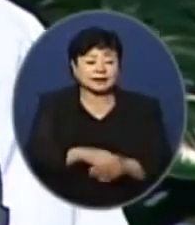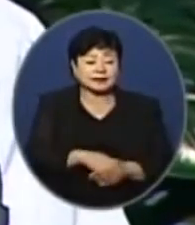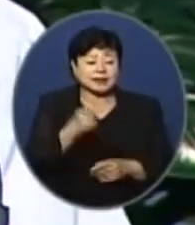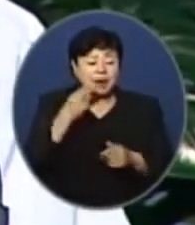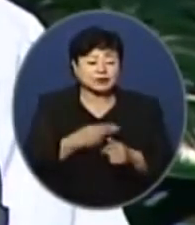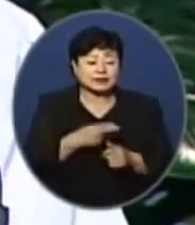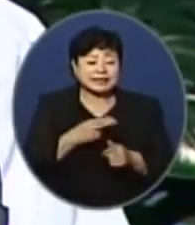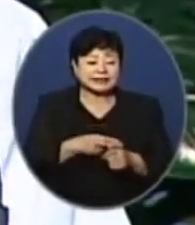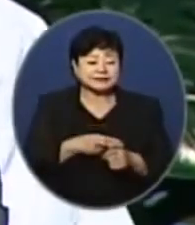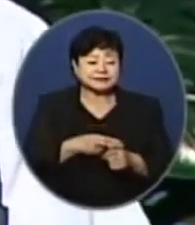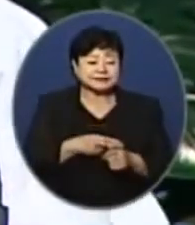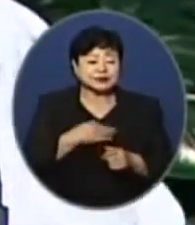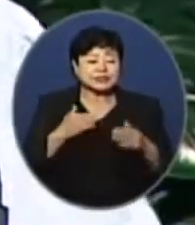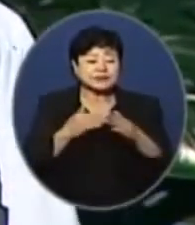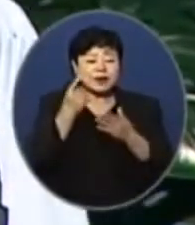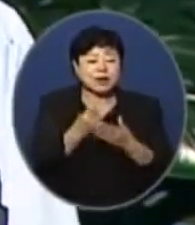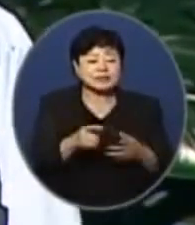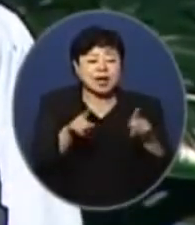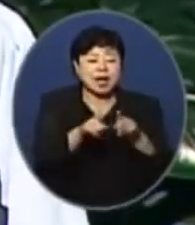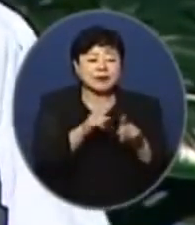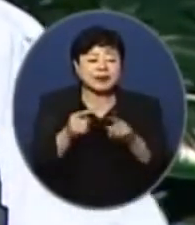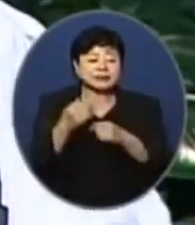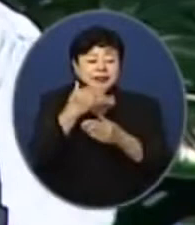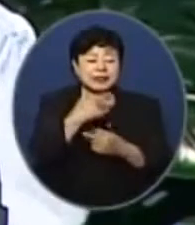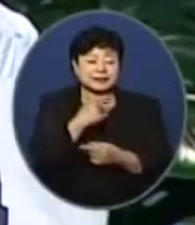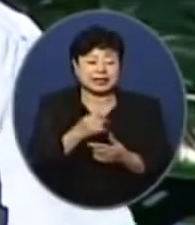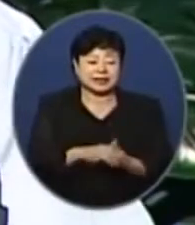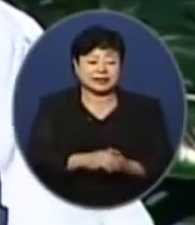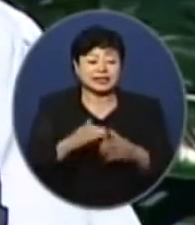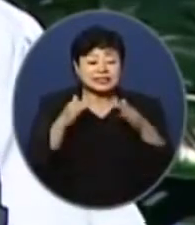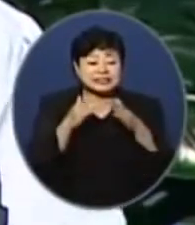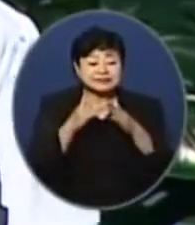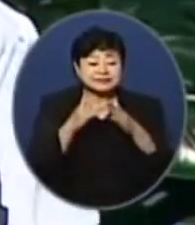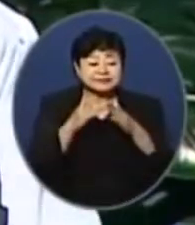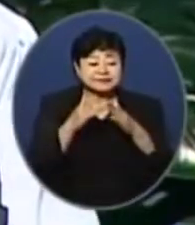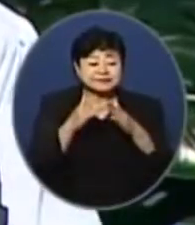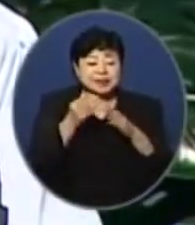바울 선생님 저희 집에 와서 마음껏 말씀을 전하세요. 자기 집을